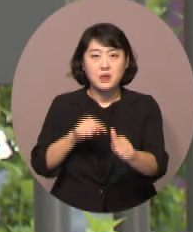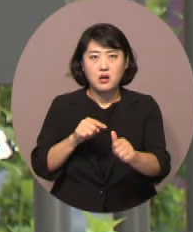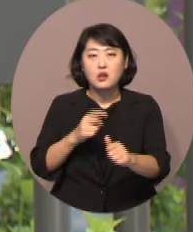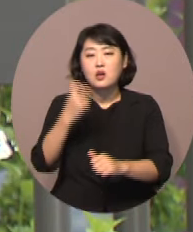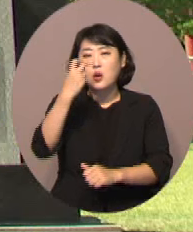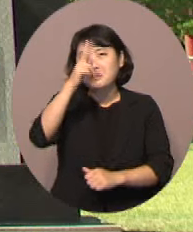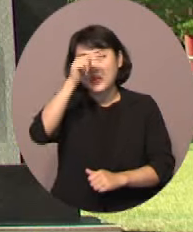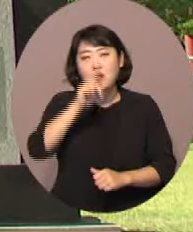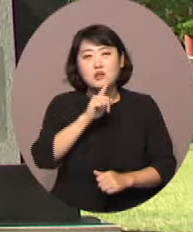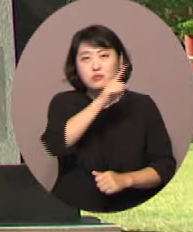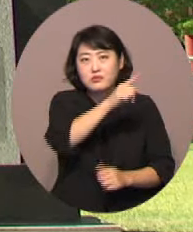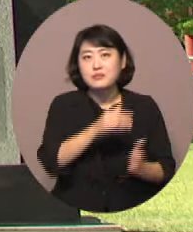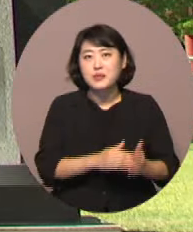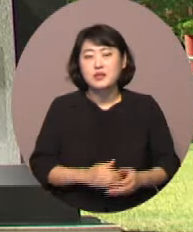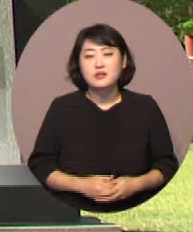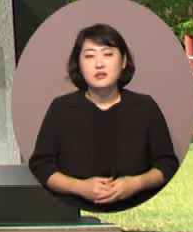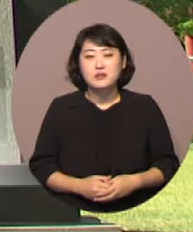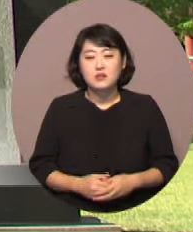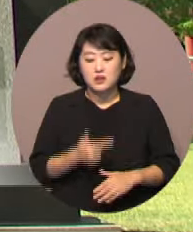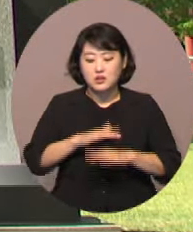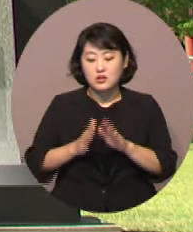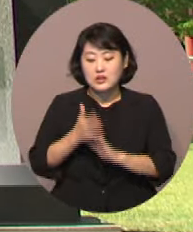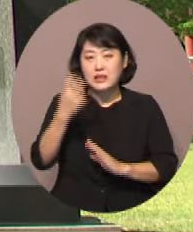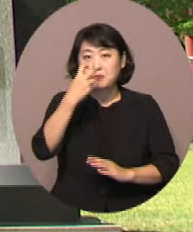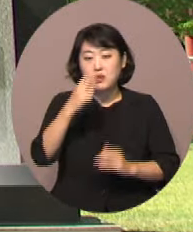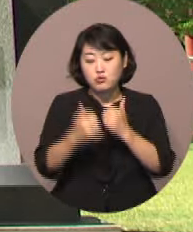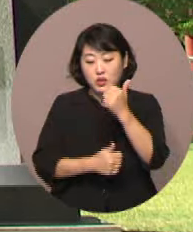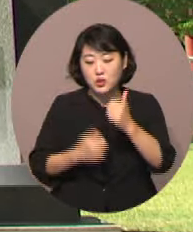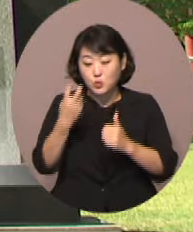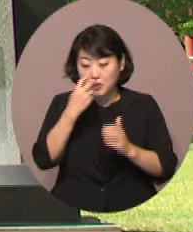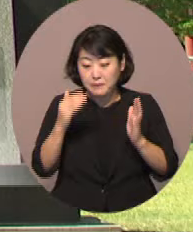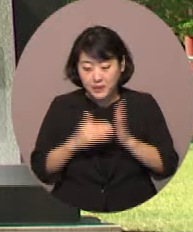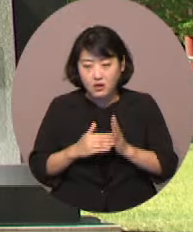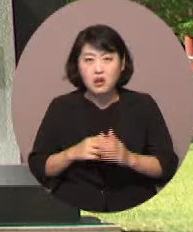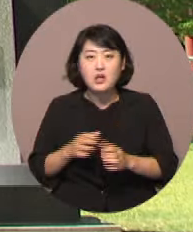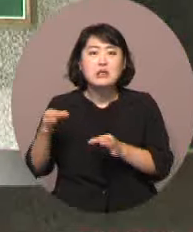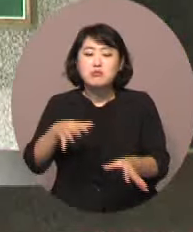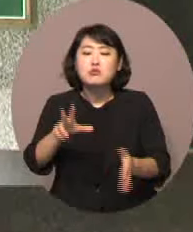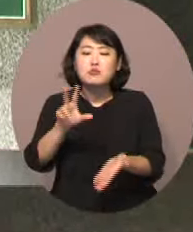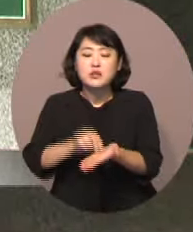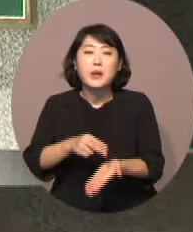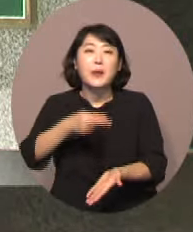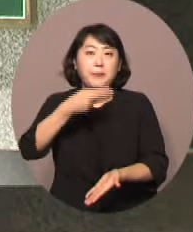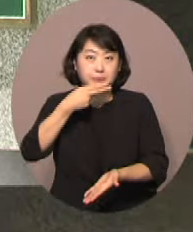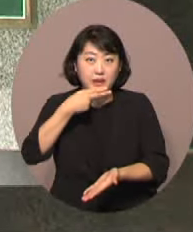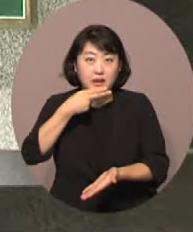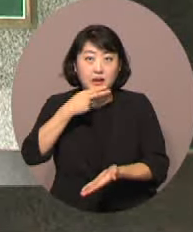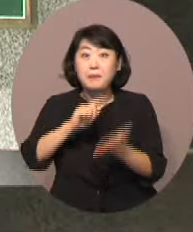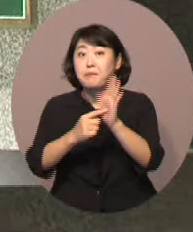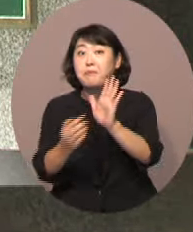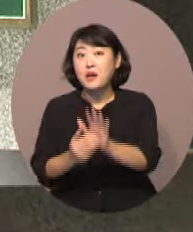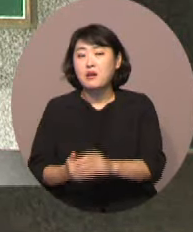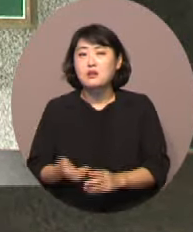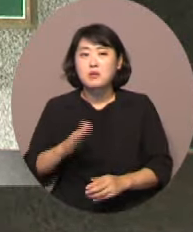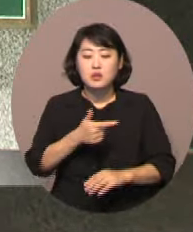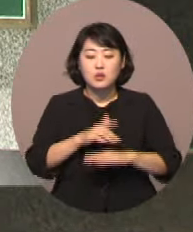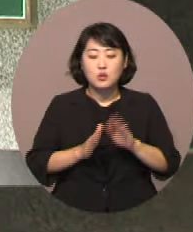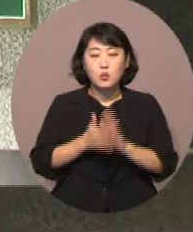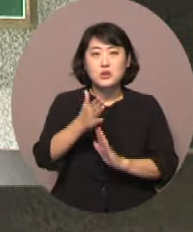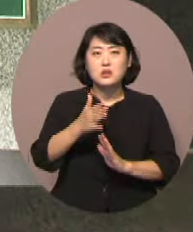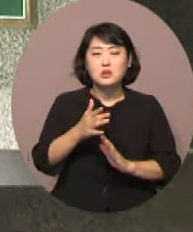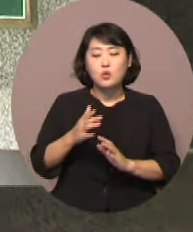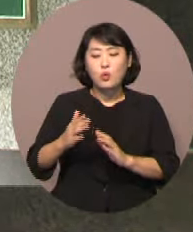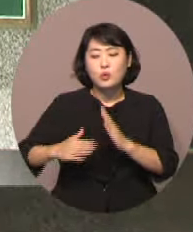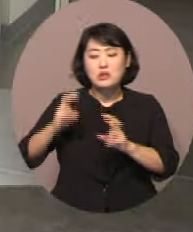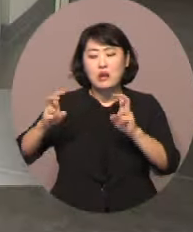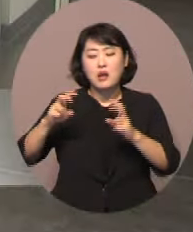의뢰했습니다 대전시 감사위원회가 조사를 거쳐 기부에 문제가 없다고 결론 내렸지만 대전 도시공사는 논란이